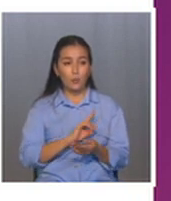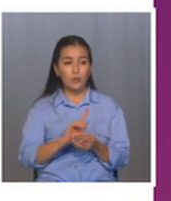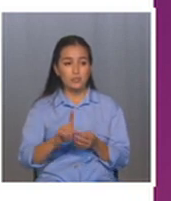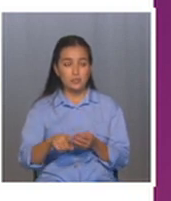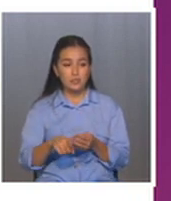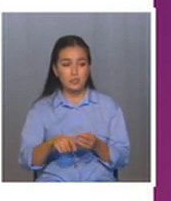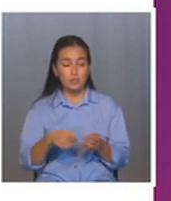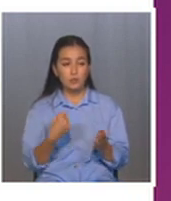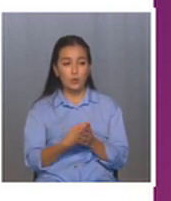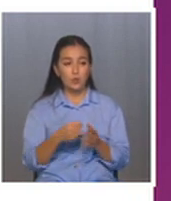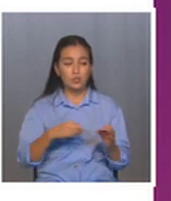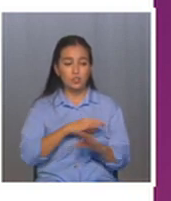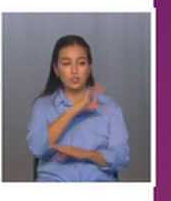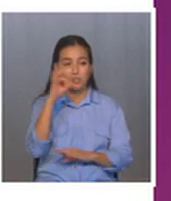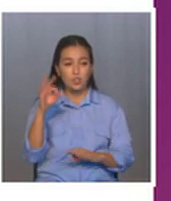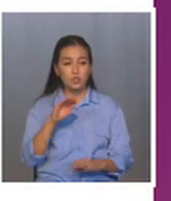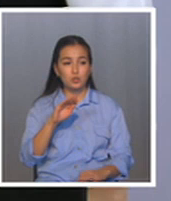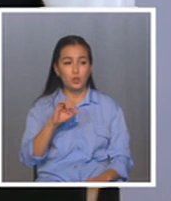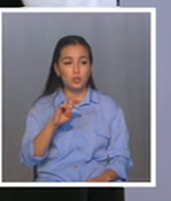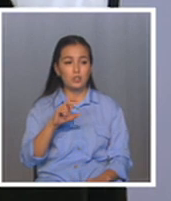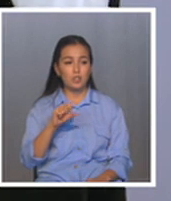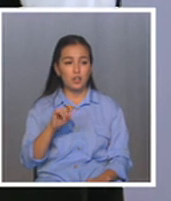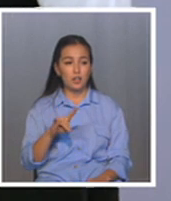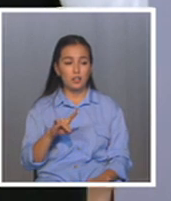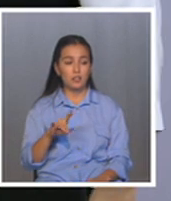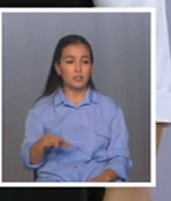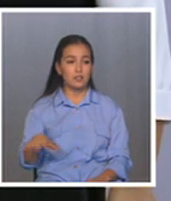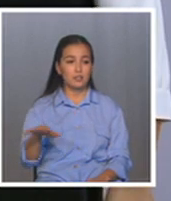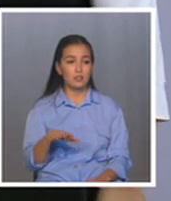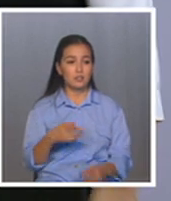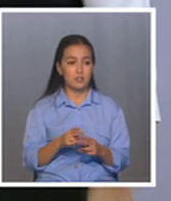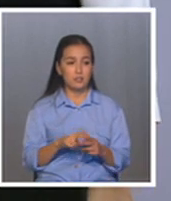жаққа қарай бар Жоңғар қақпасына жылжи береді екен.